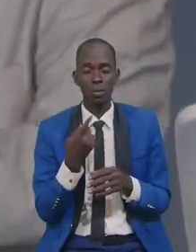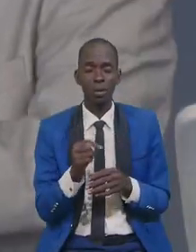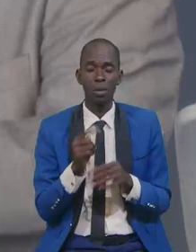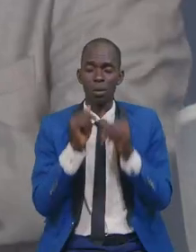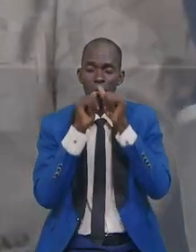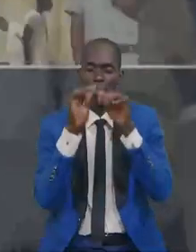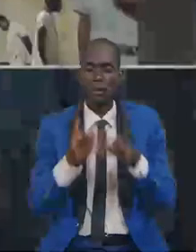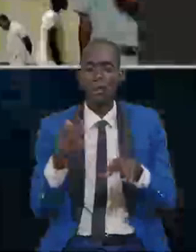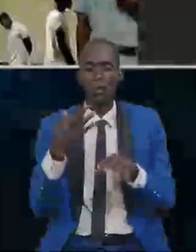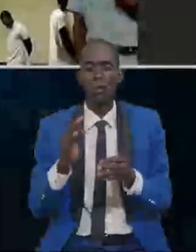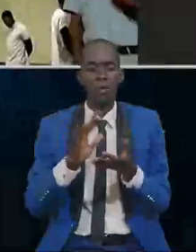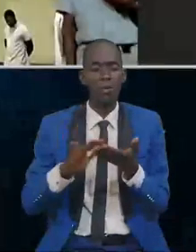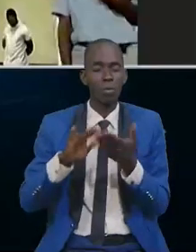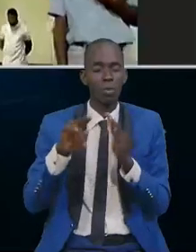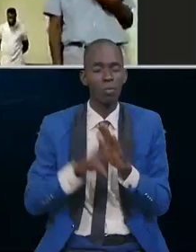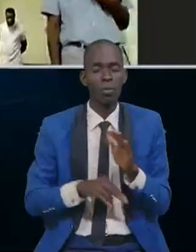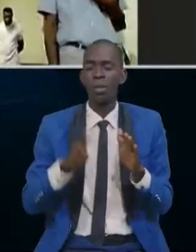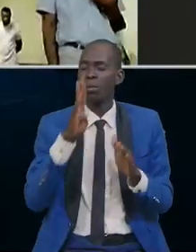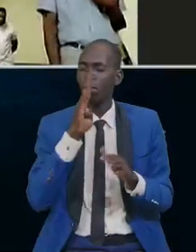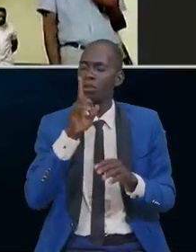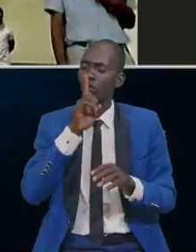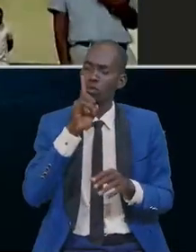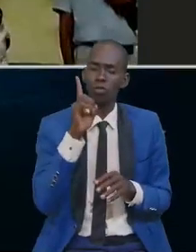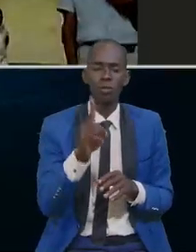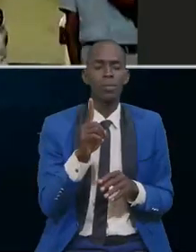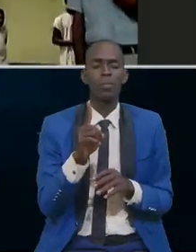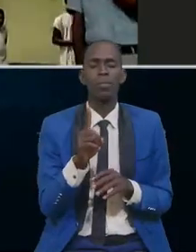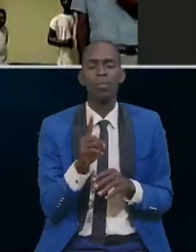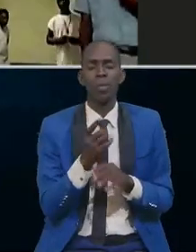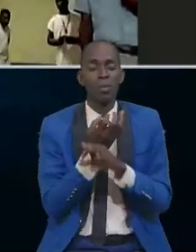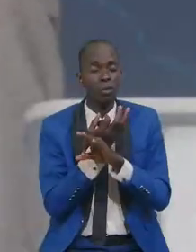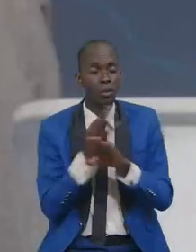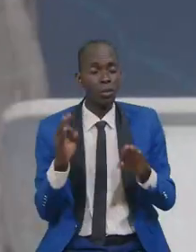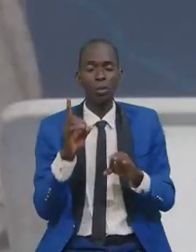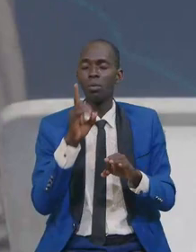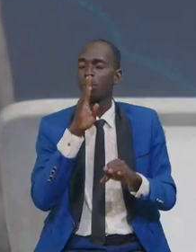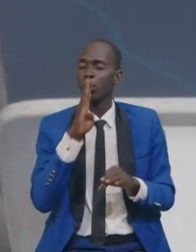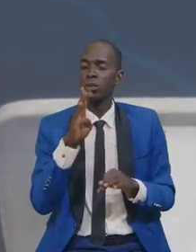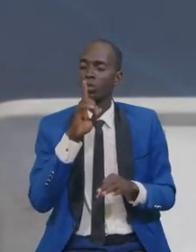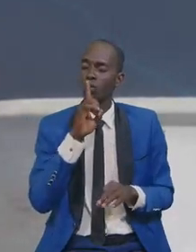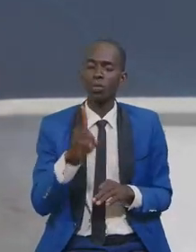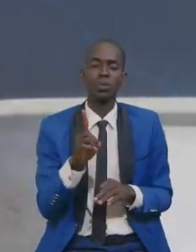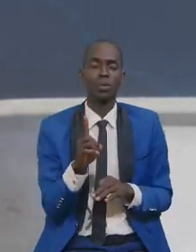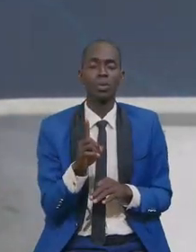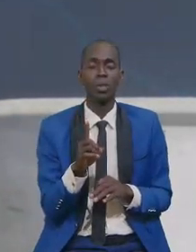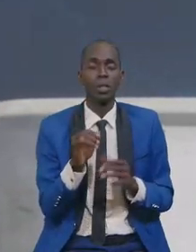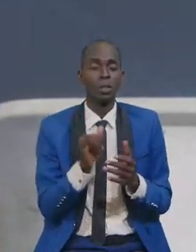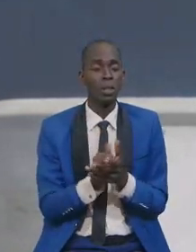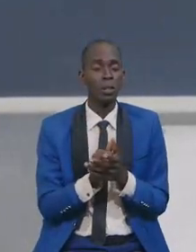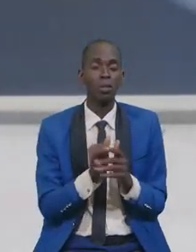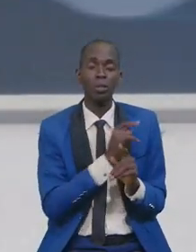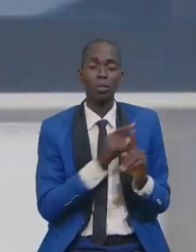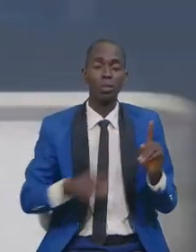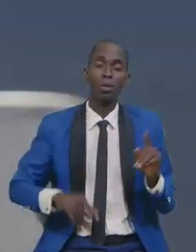Que les bénédictions du pardon soient réelles. Que notre libération soit réelle. Pour